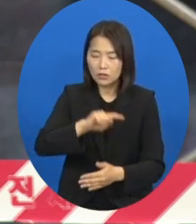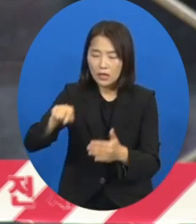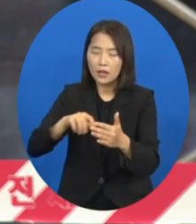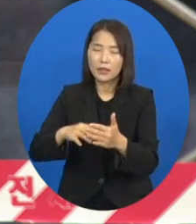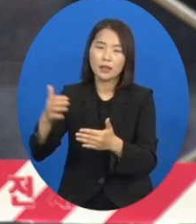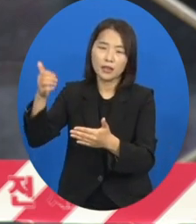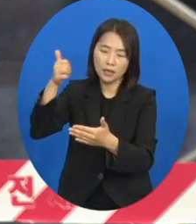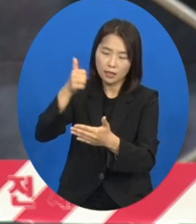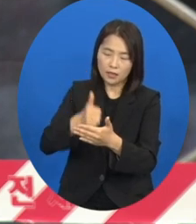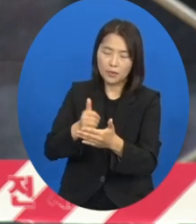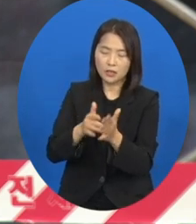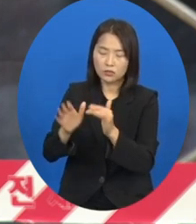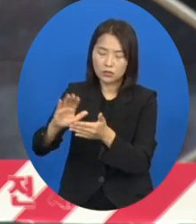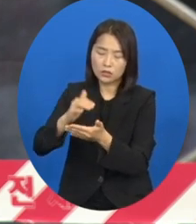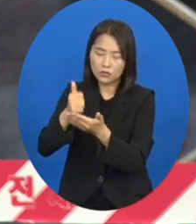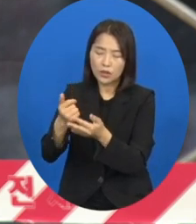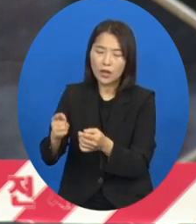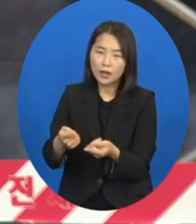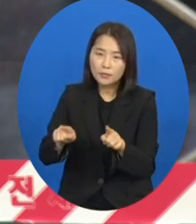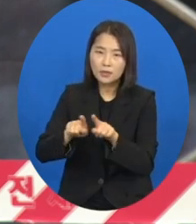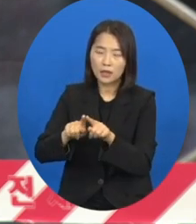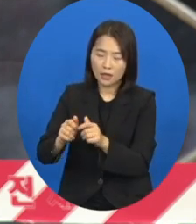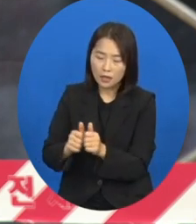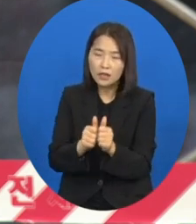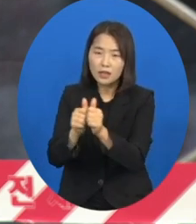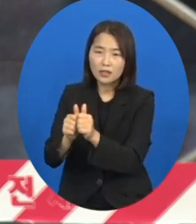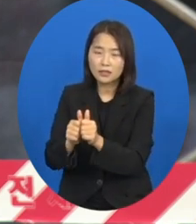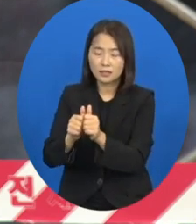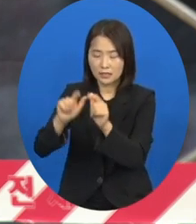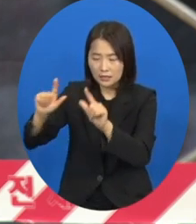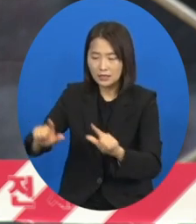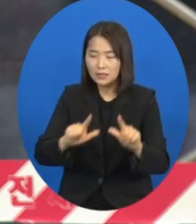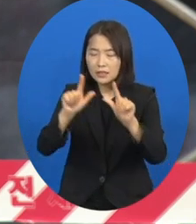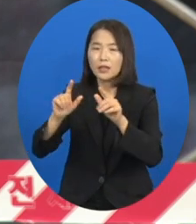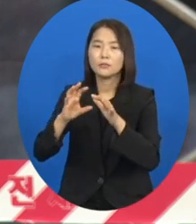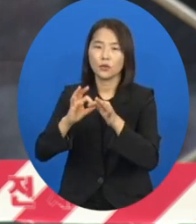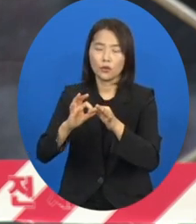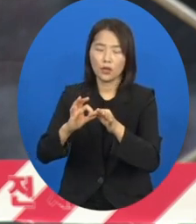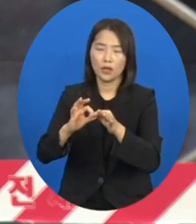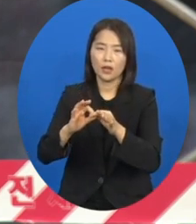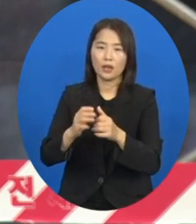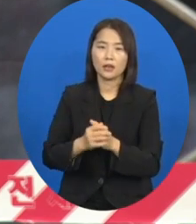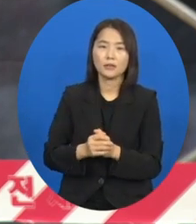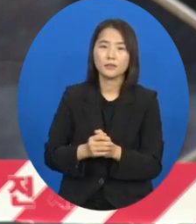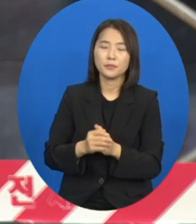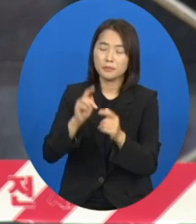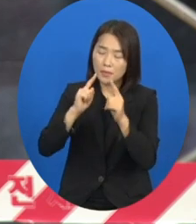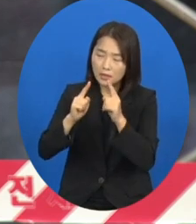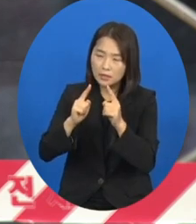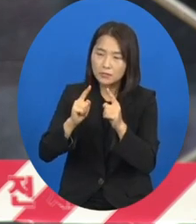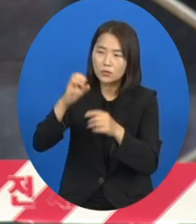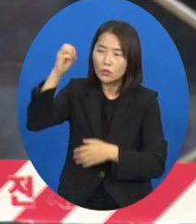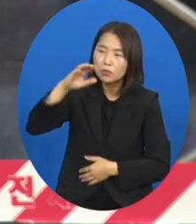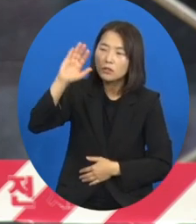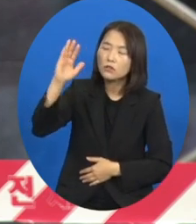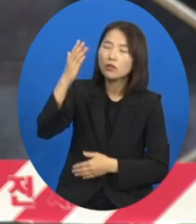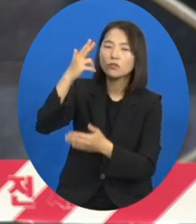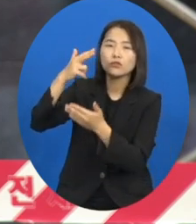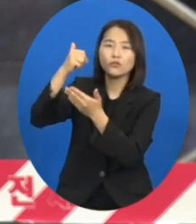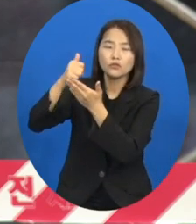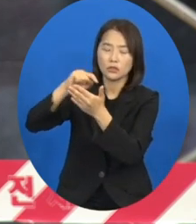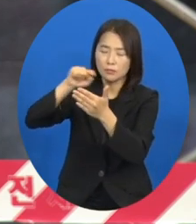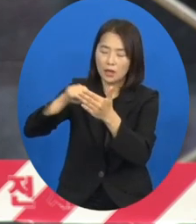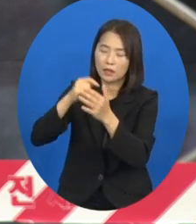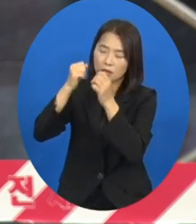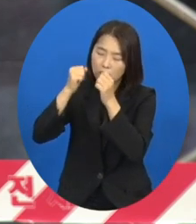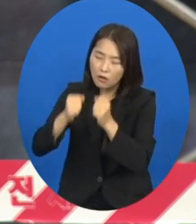함께하는 그 놀라운 하루하루의 삶을 통해서 말씀이신 주님, 빛이신 주님, 그분 안에 거하는 하루하루의